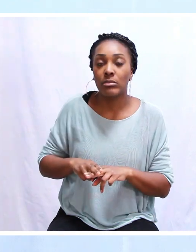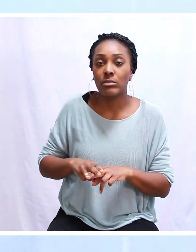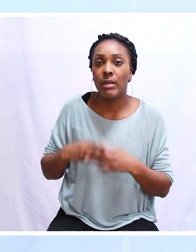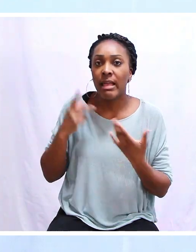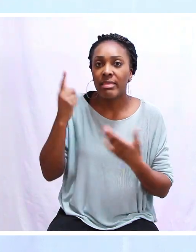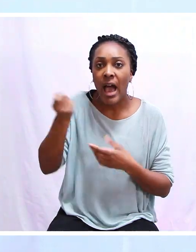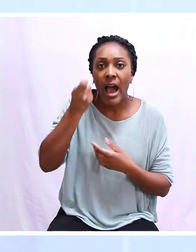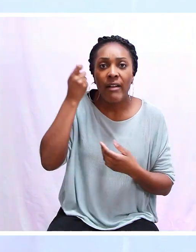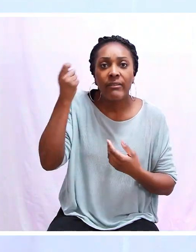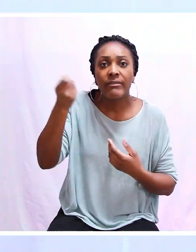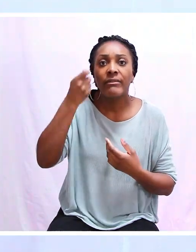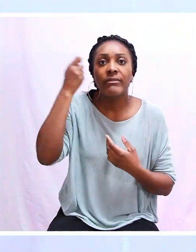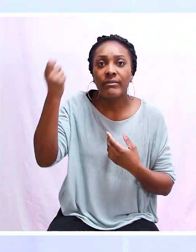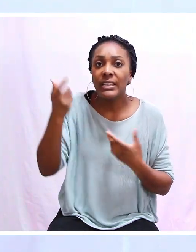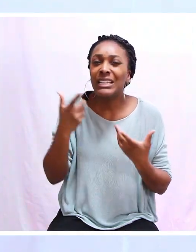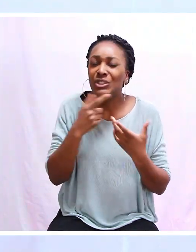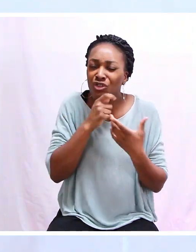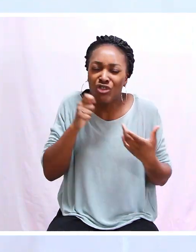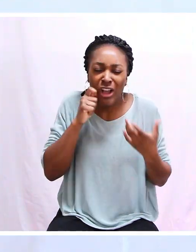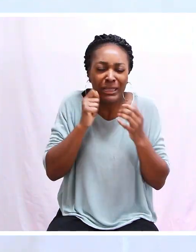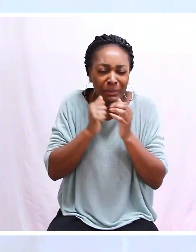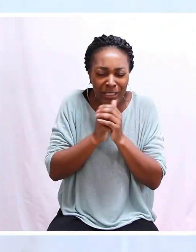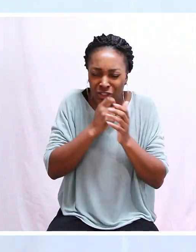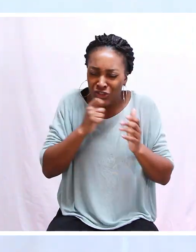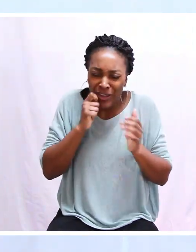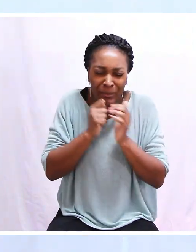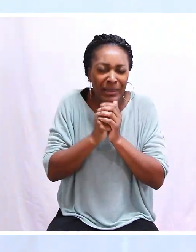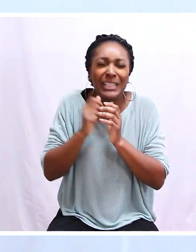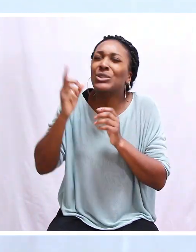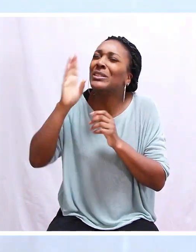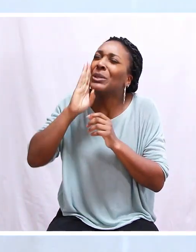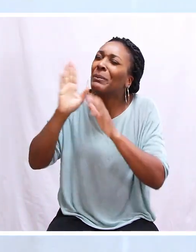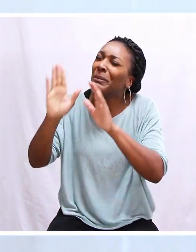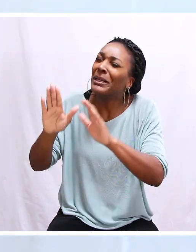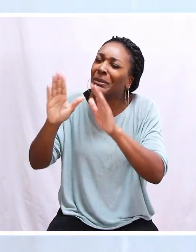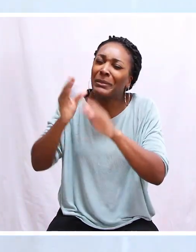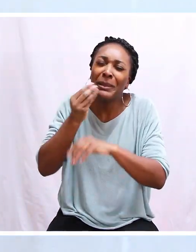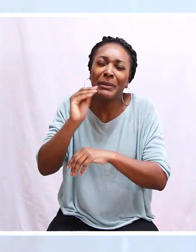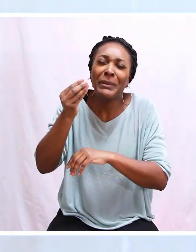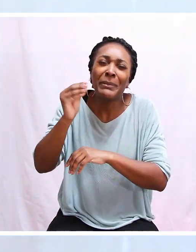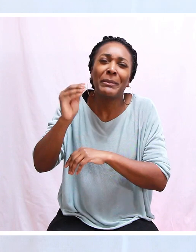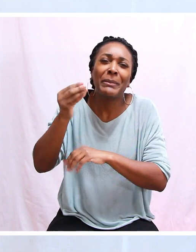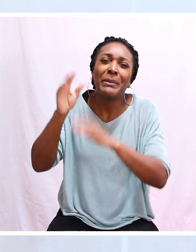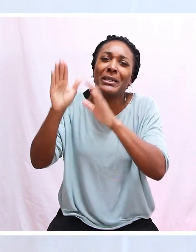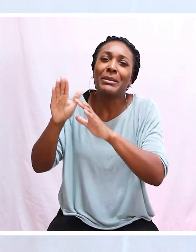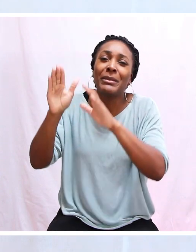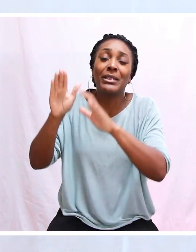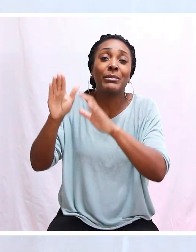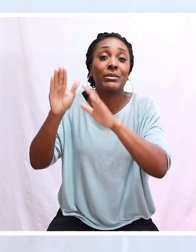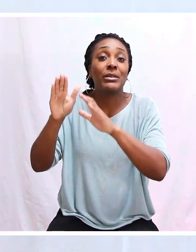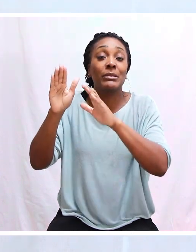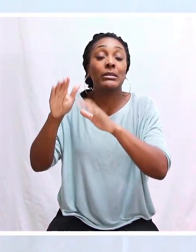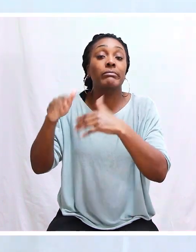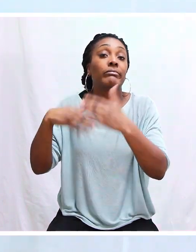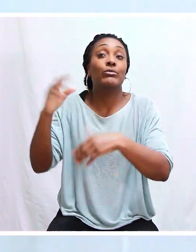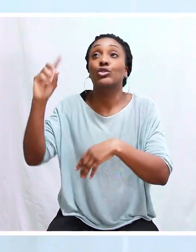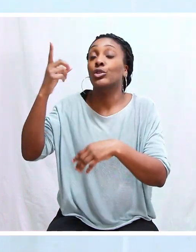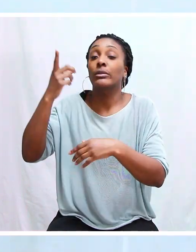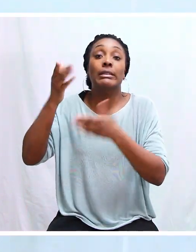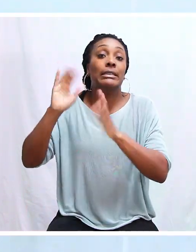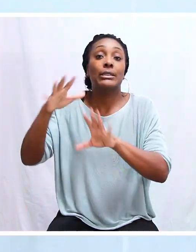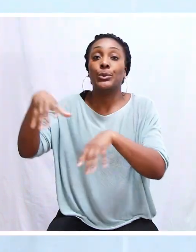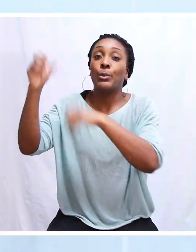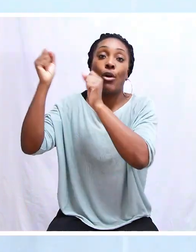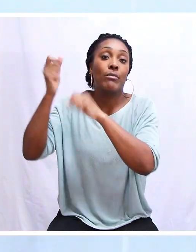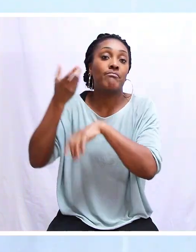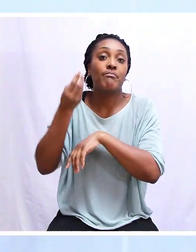pendant une bonne période de temps va jeûner, prier, demander la grâce de Dieu, mais Dieu a décidé que l'enfant s'en aille. Et la Bible nous dit qu'au